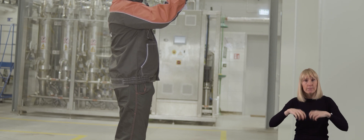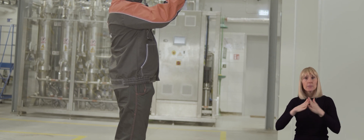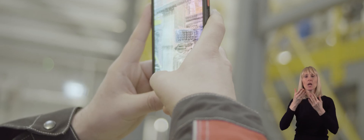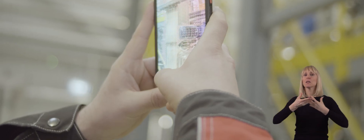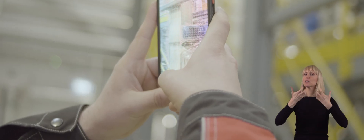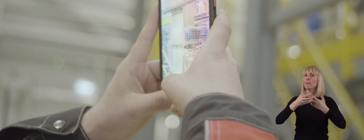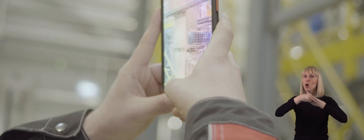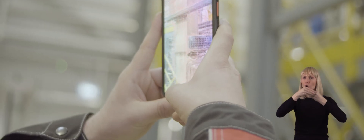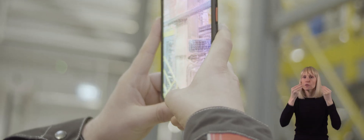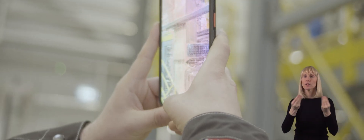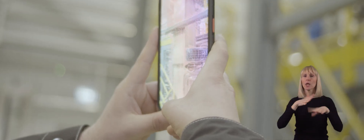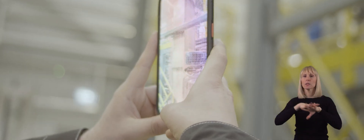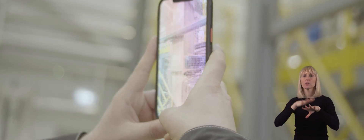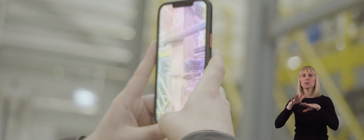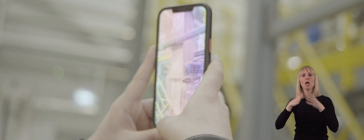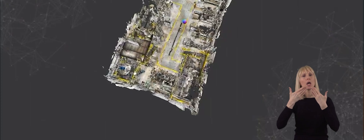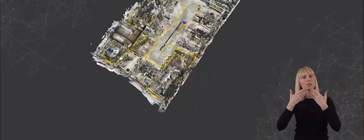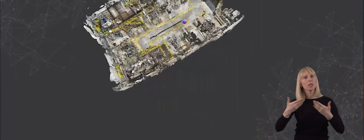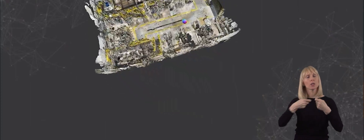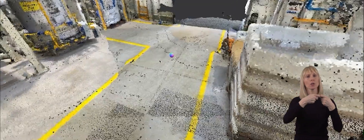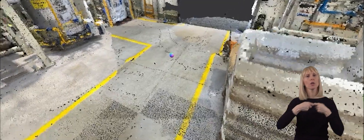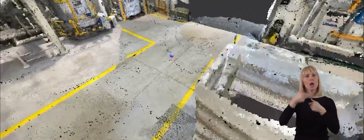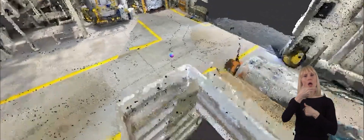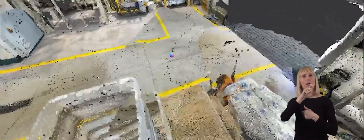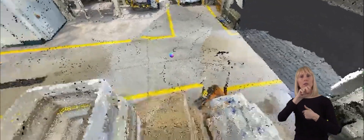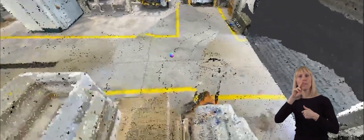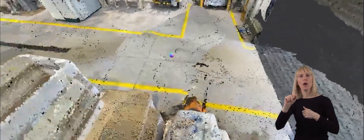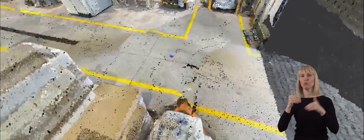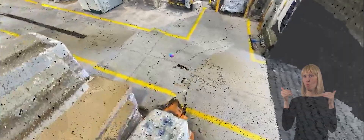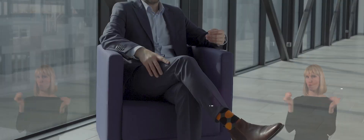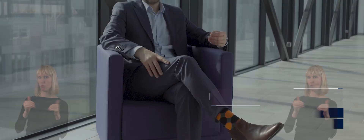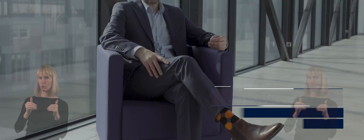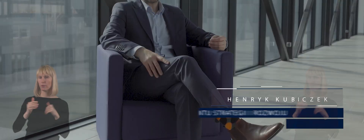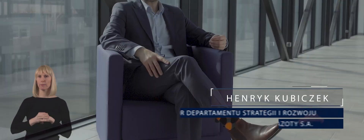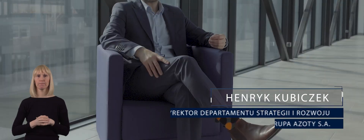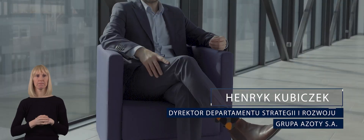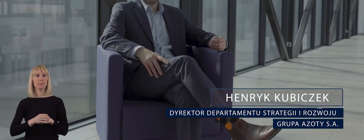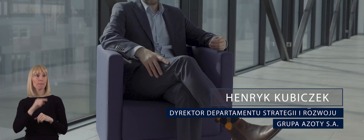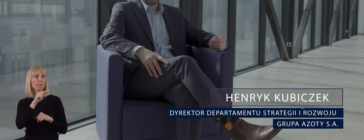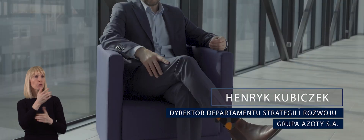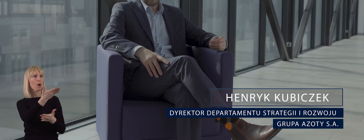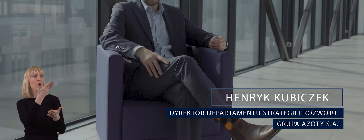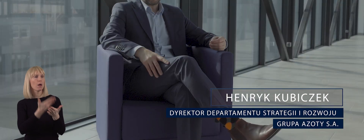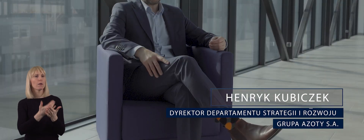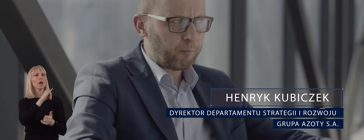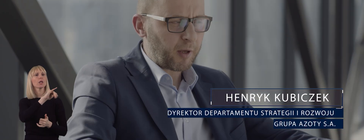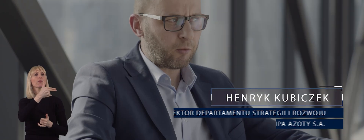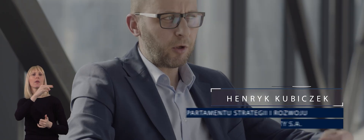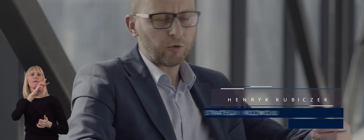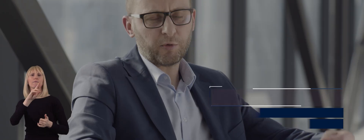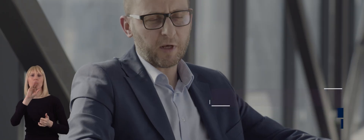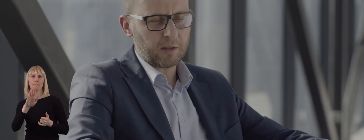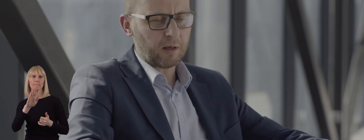dzięki właśnie współpracy z Narodowym Centrem Badań i Rozwoju. Jest to możliwe. To, co zaoferowała firma InnerWeb,